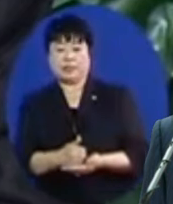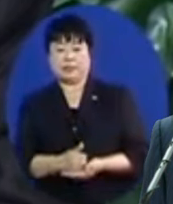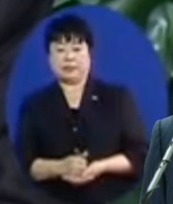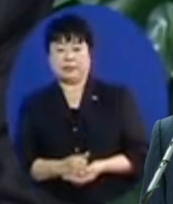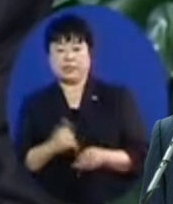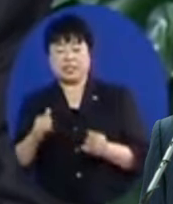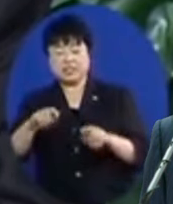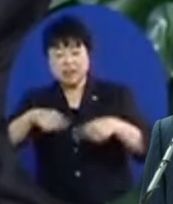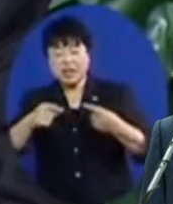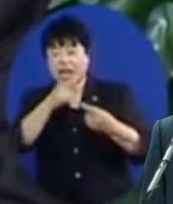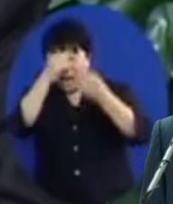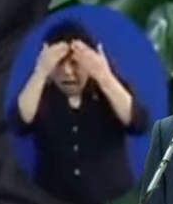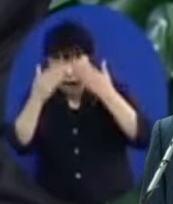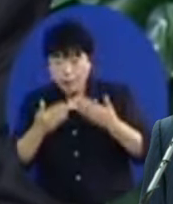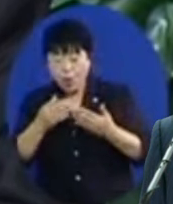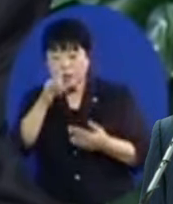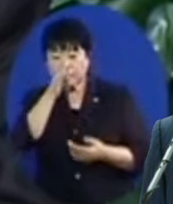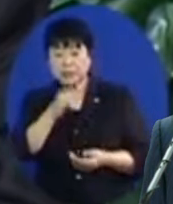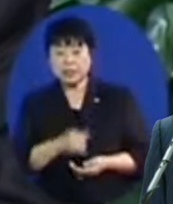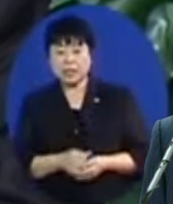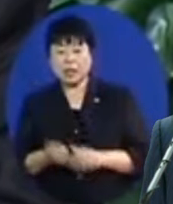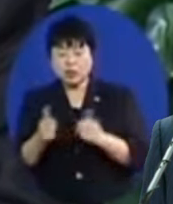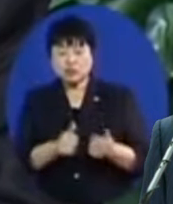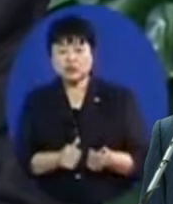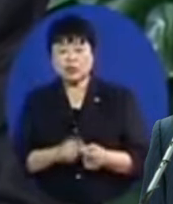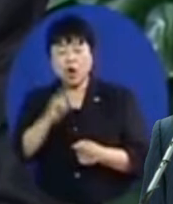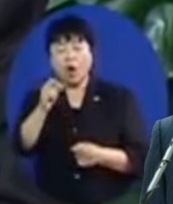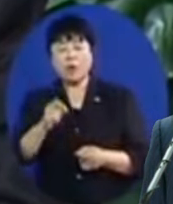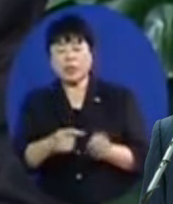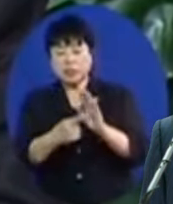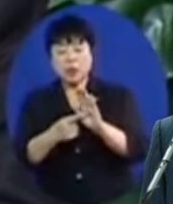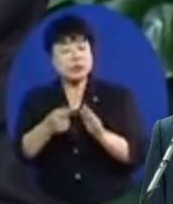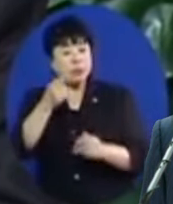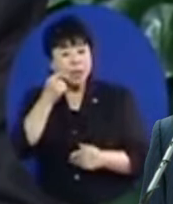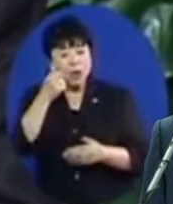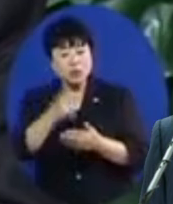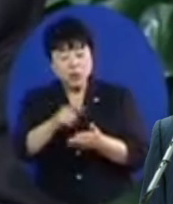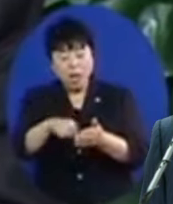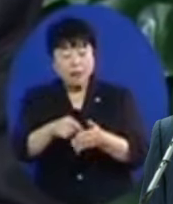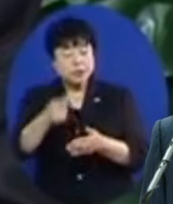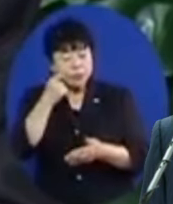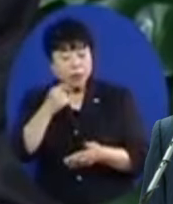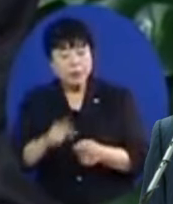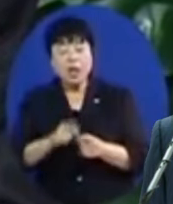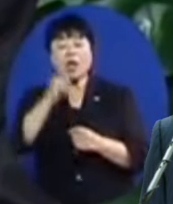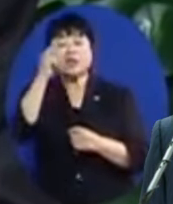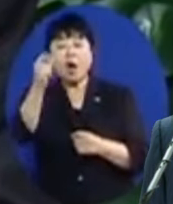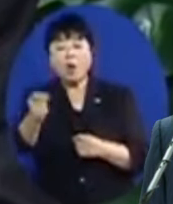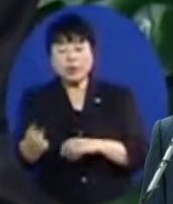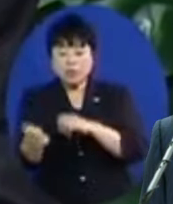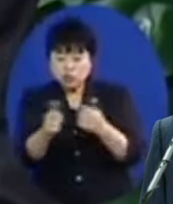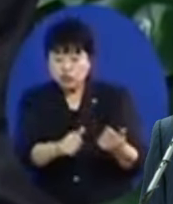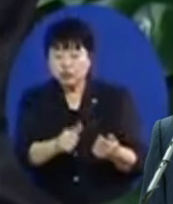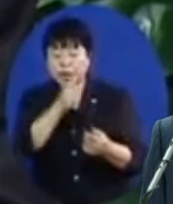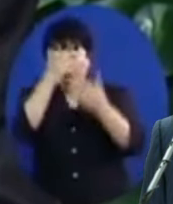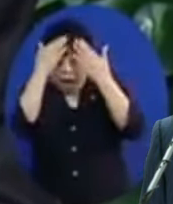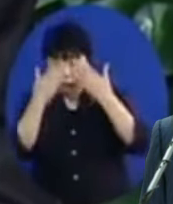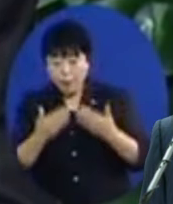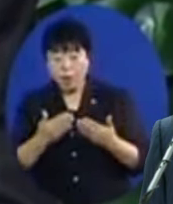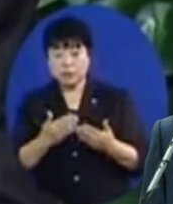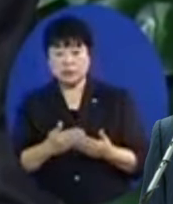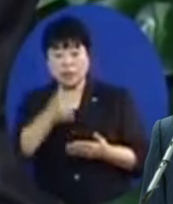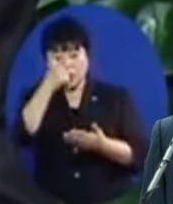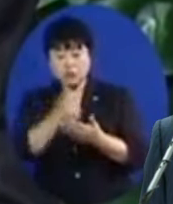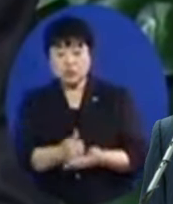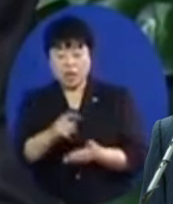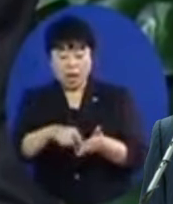감옥입니다. 한번 죽고 영원히 나오지 못하는 것은 죄를 못 갚으면 영원히 죽음의 감옥에 있는 것입니다. 그러나